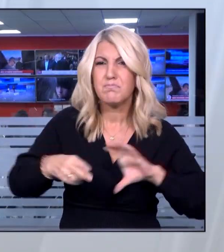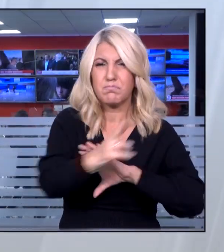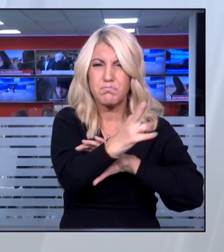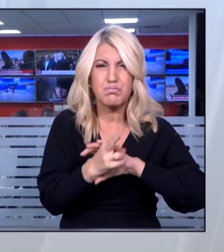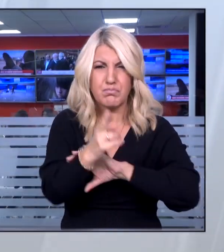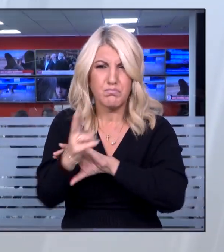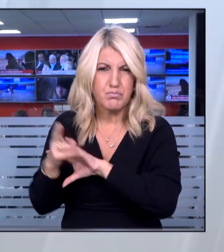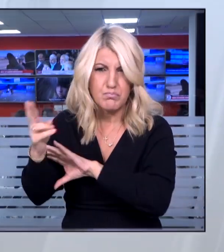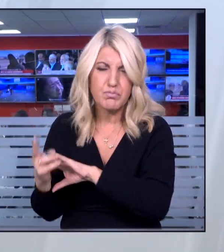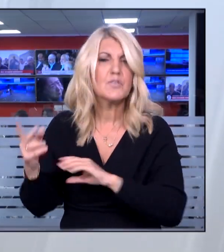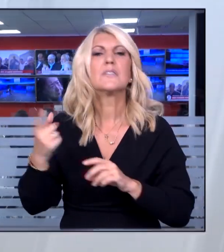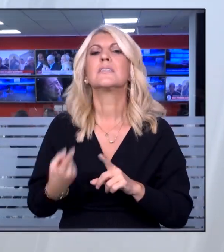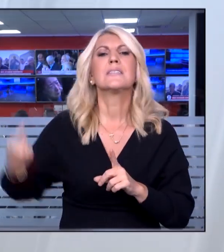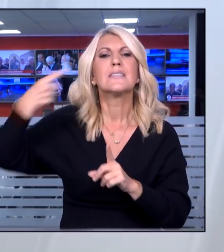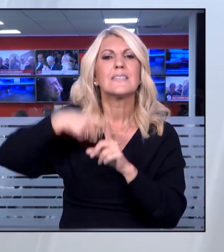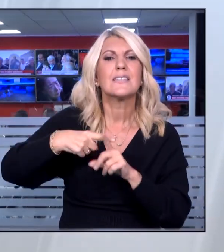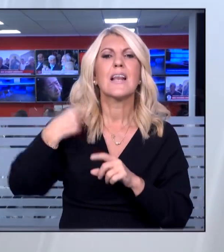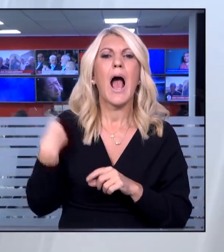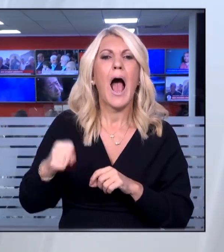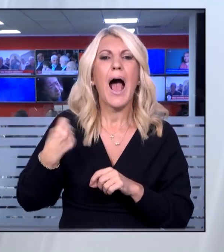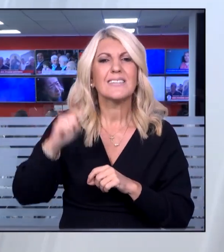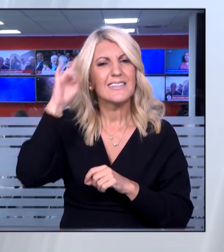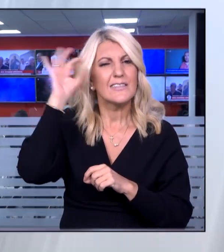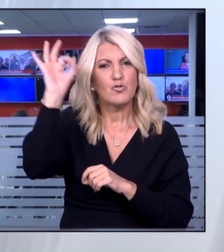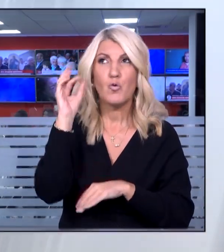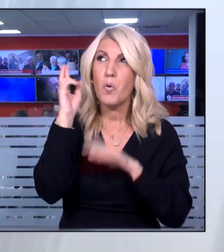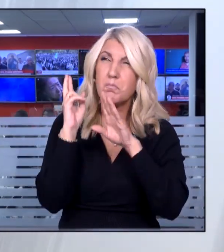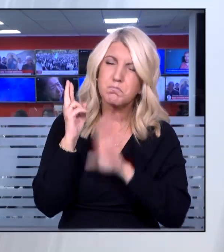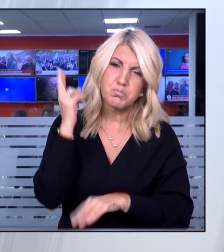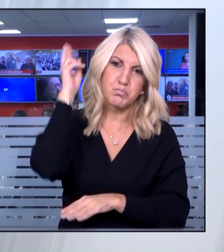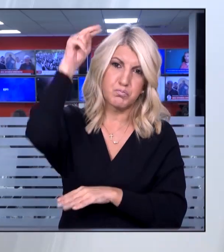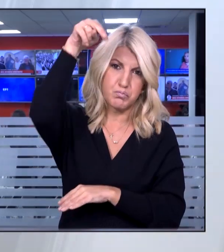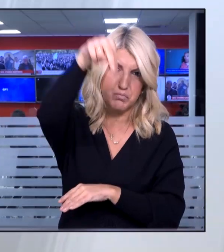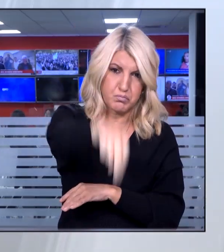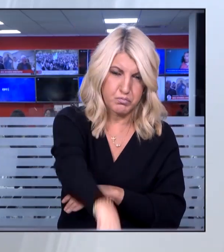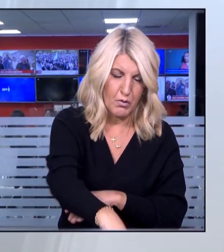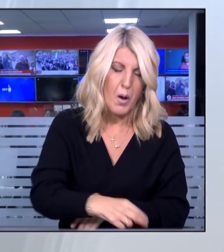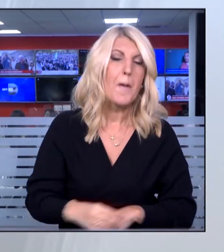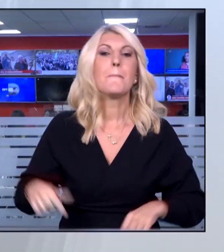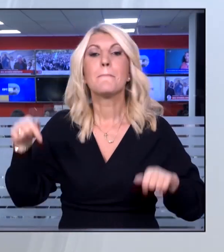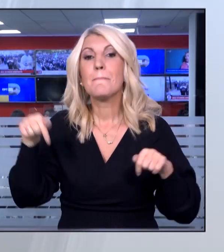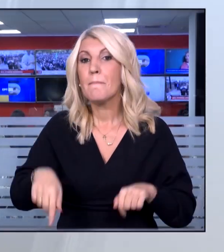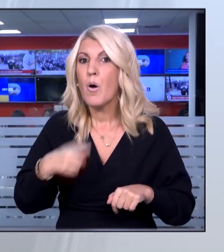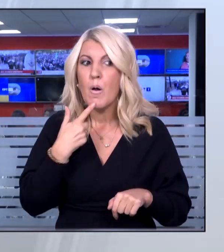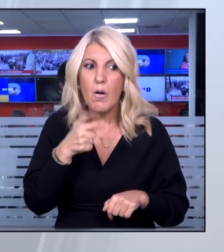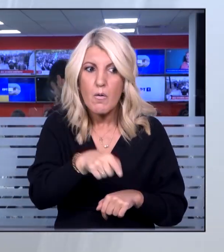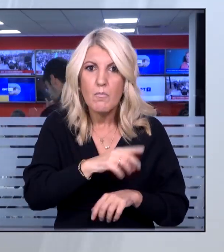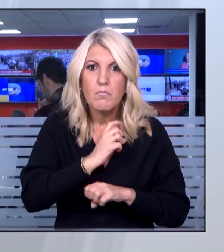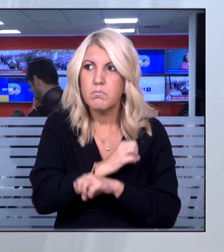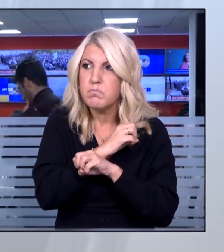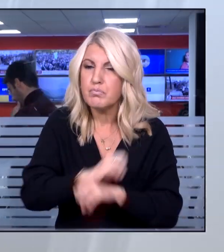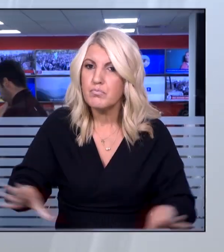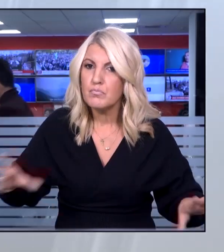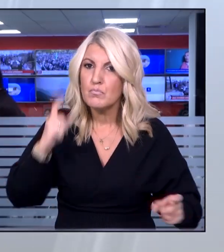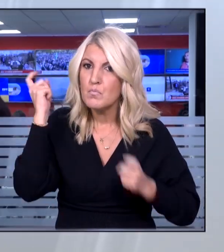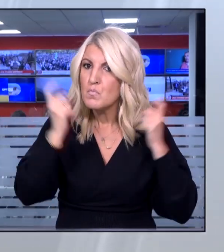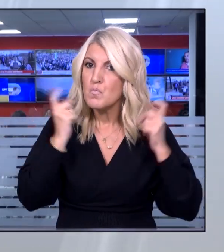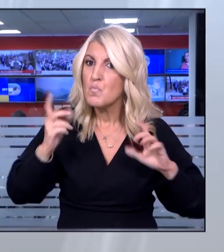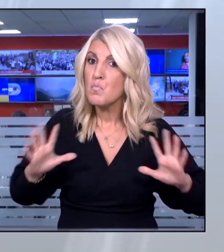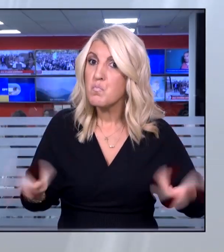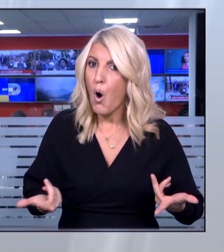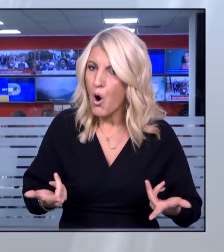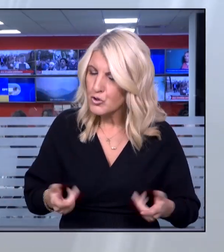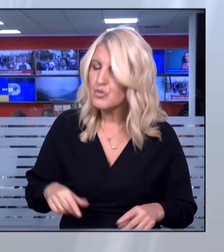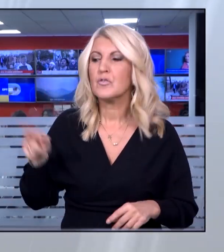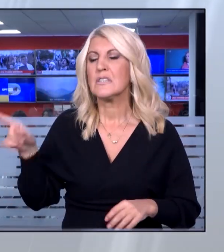πυράβλους αέρα-εδάφους. Οι αμερικανικές αρχές εξετάζουν τη διαρροή που αναμένεται να δημιουργήσει ακόμα μεγαλύτερη ένταση ανάμεσα στις ΗΠΑ και